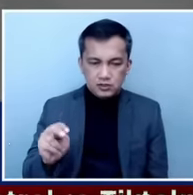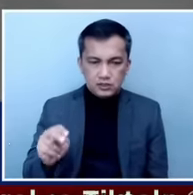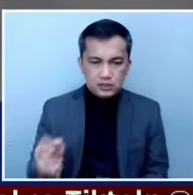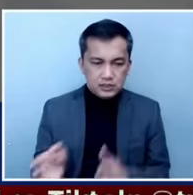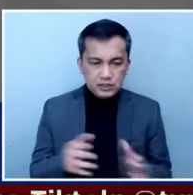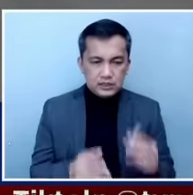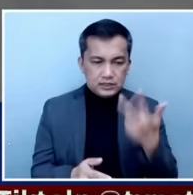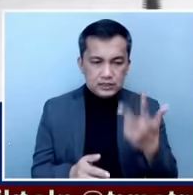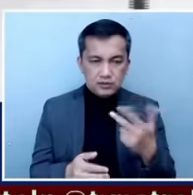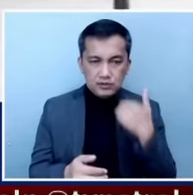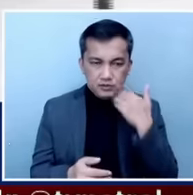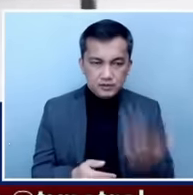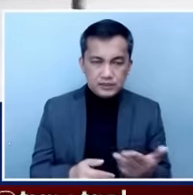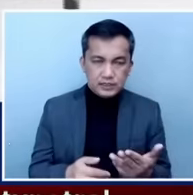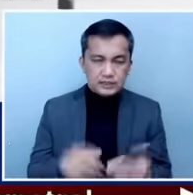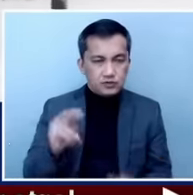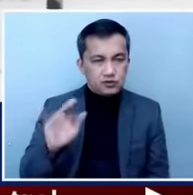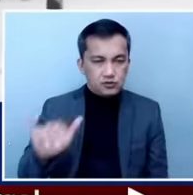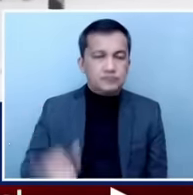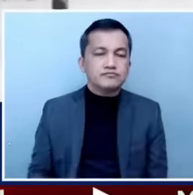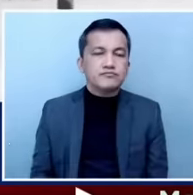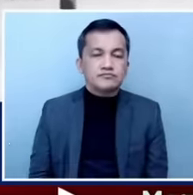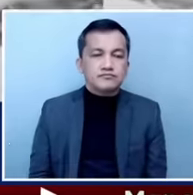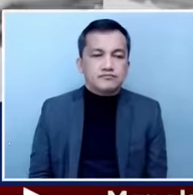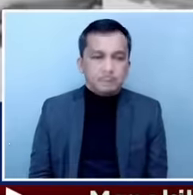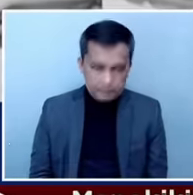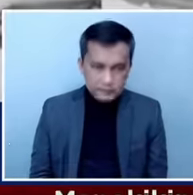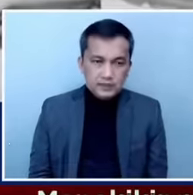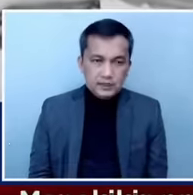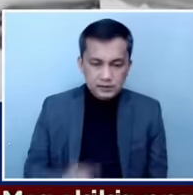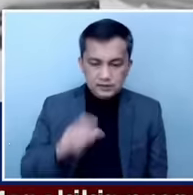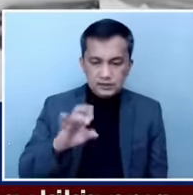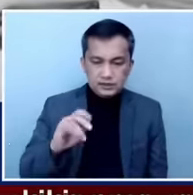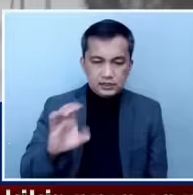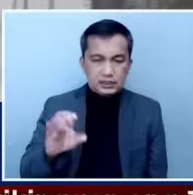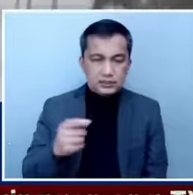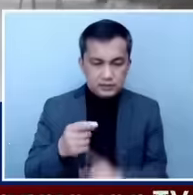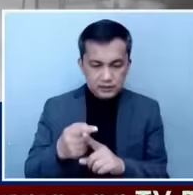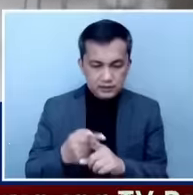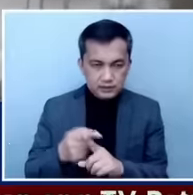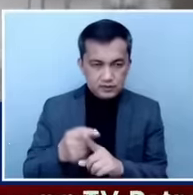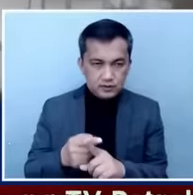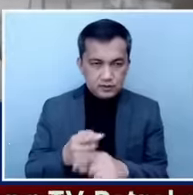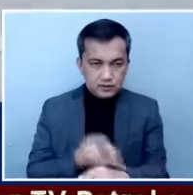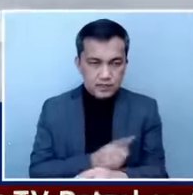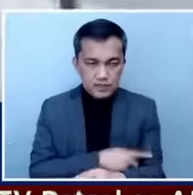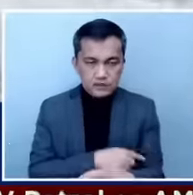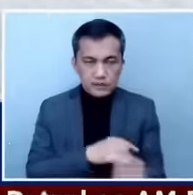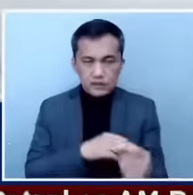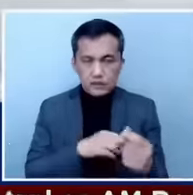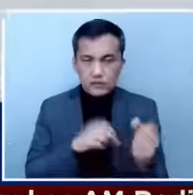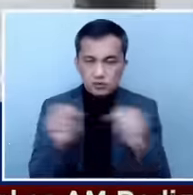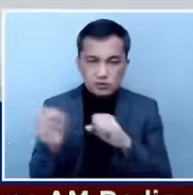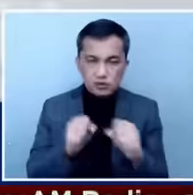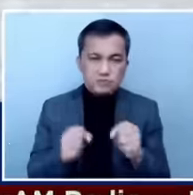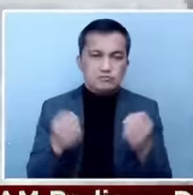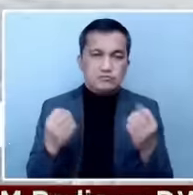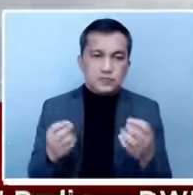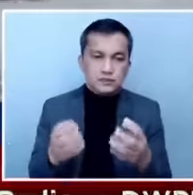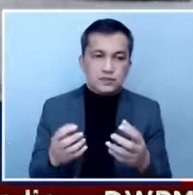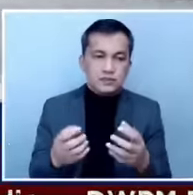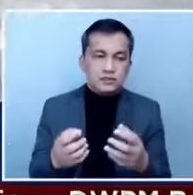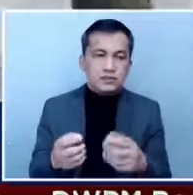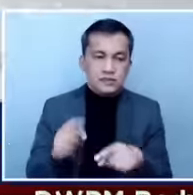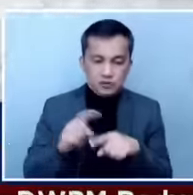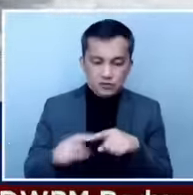storm-related deaths sa New York dahil sa naranasang Arctic temperature at malakas na winter storm. Libo-libo rin ang nawala ng